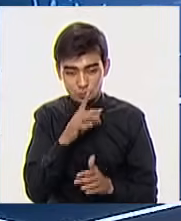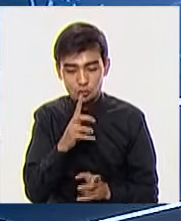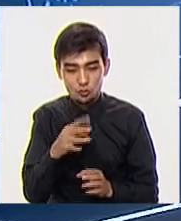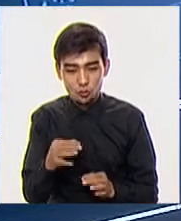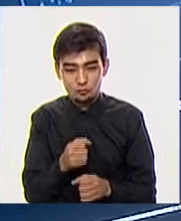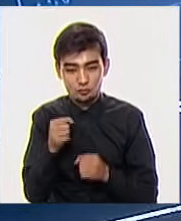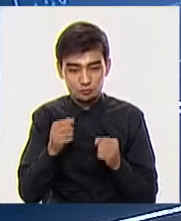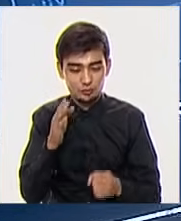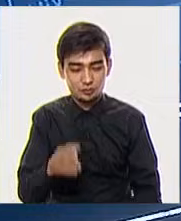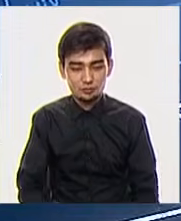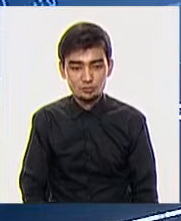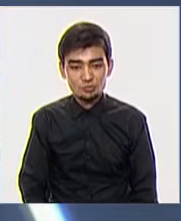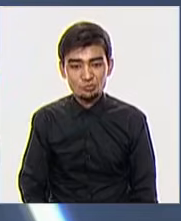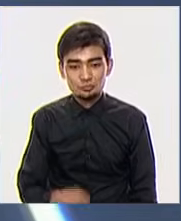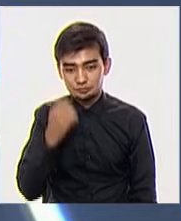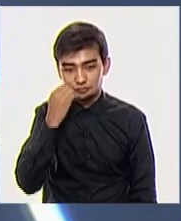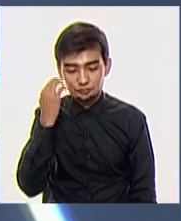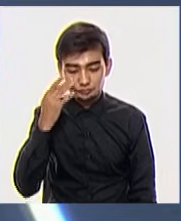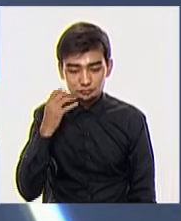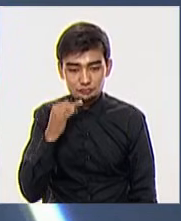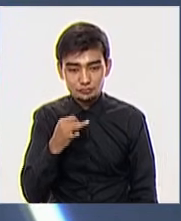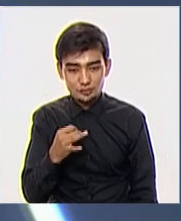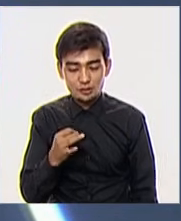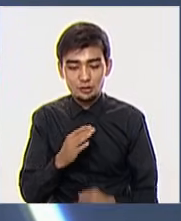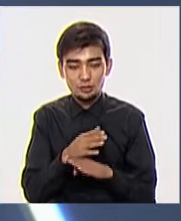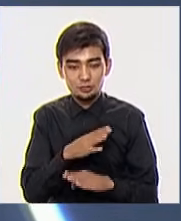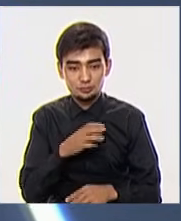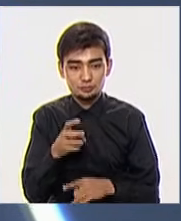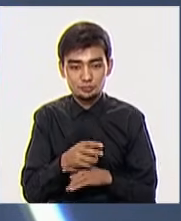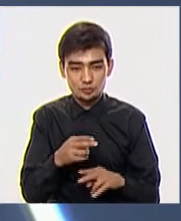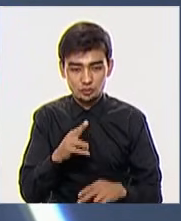Жақсы, рахмет пікіріңізге. Студиямызда қонақта болған саясаткер Дос Көшім.